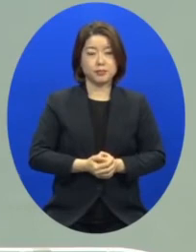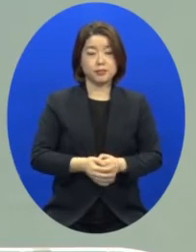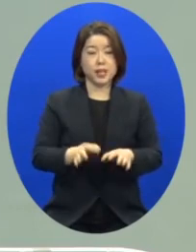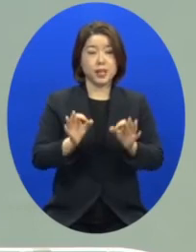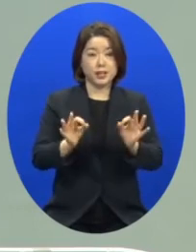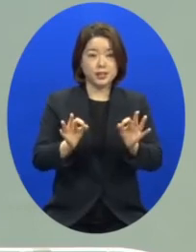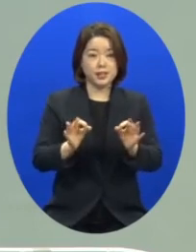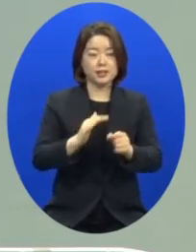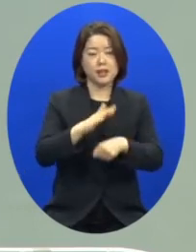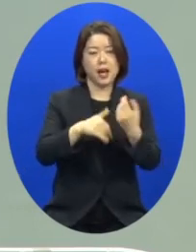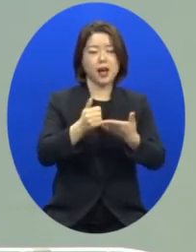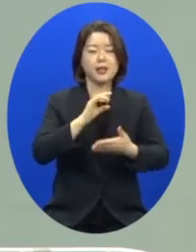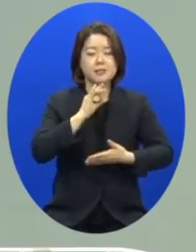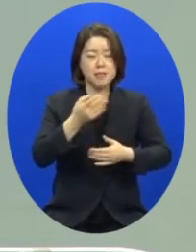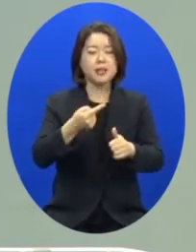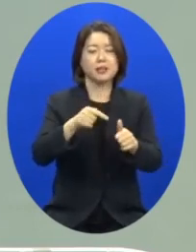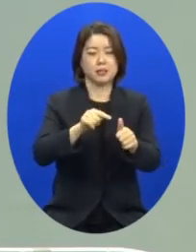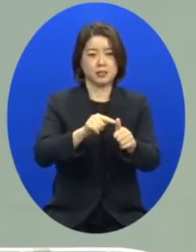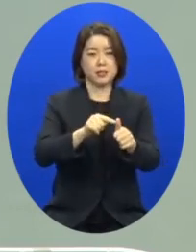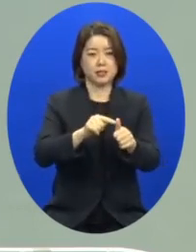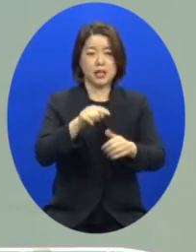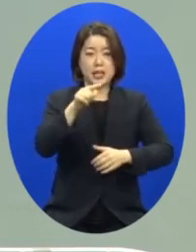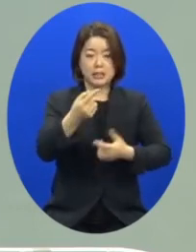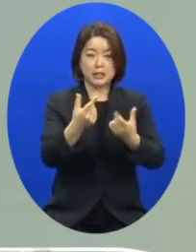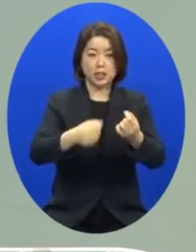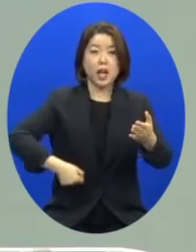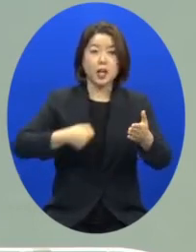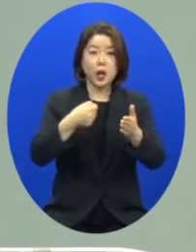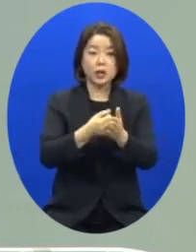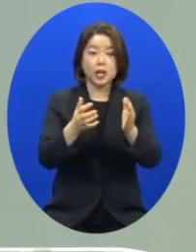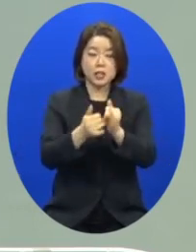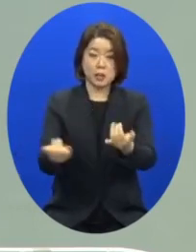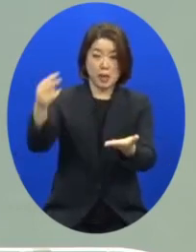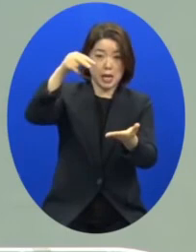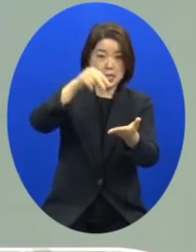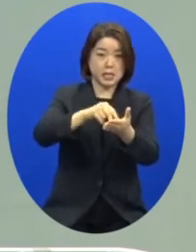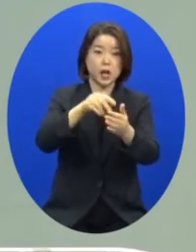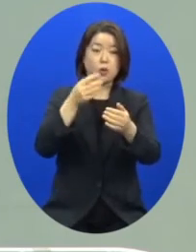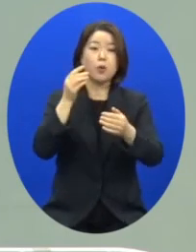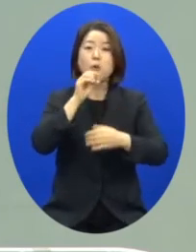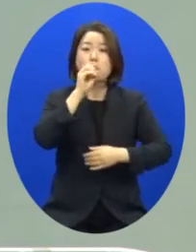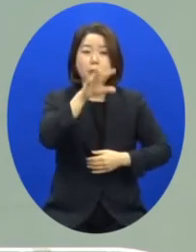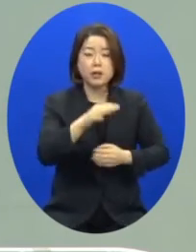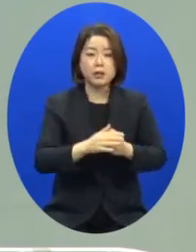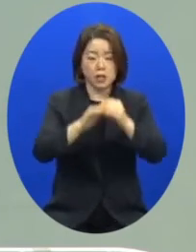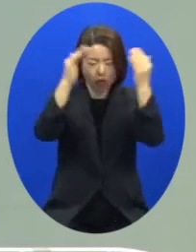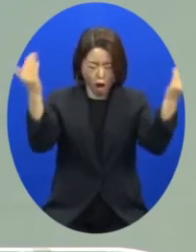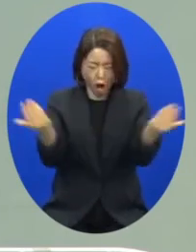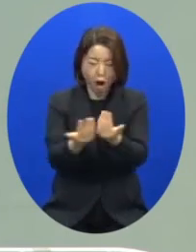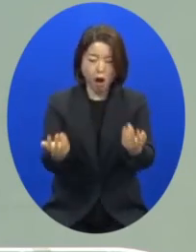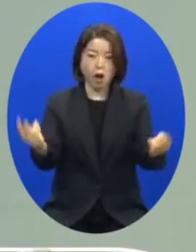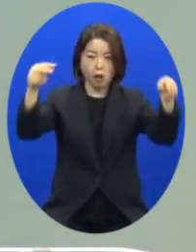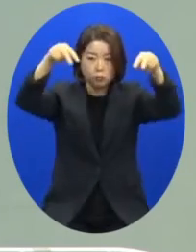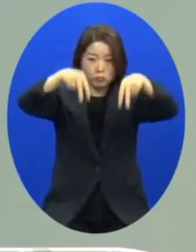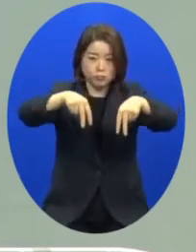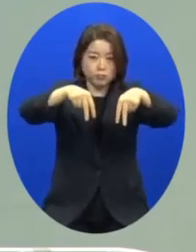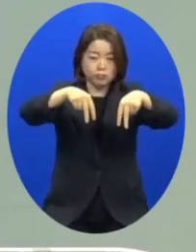이제는 하나님만을 의지하게 씁니다 그렇게 결단 하시는 분 일어나라 그랬더니 다 일어나 더러